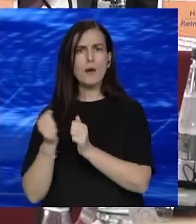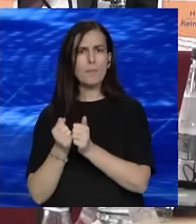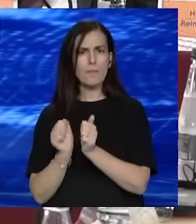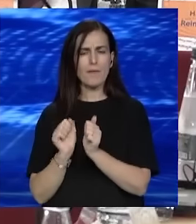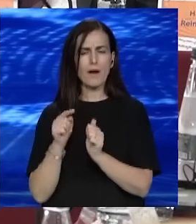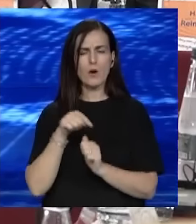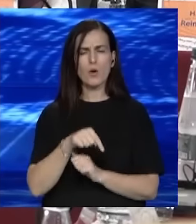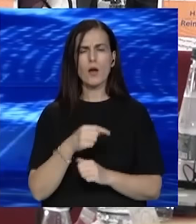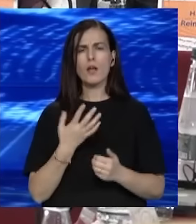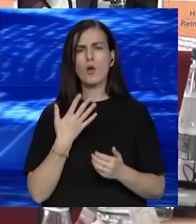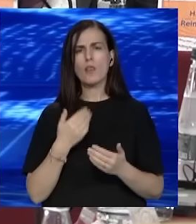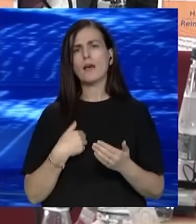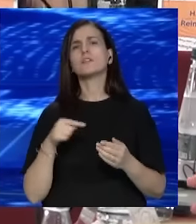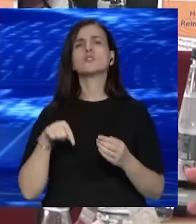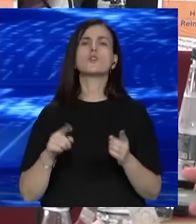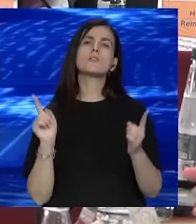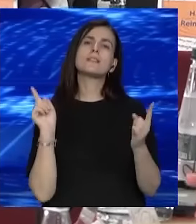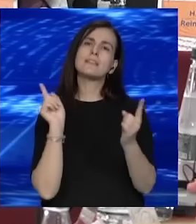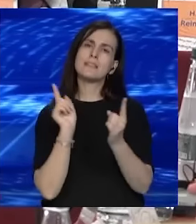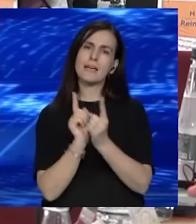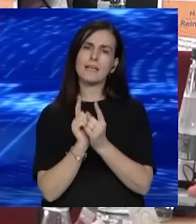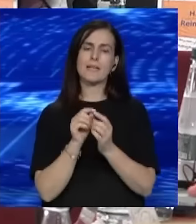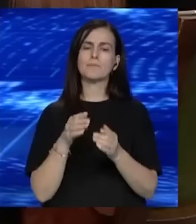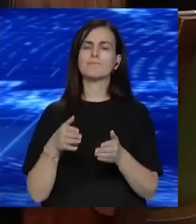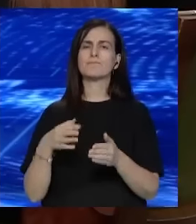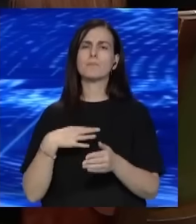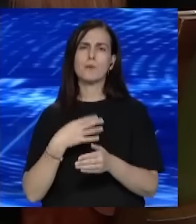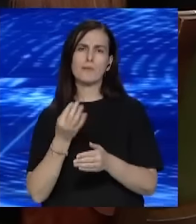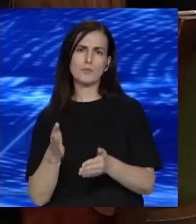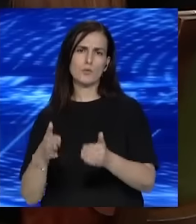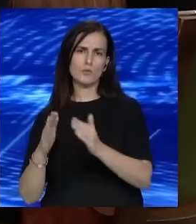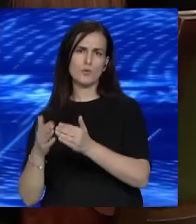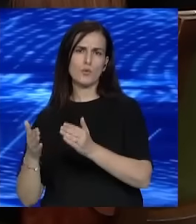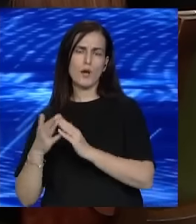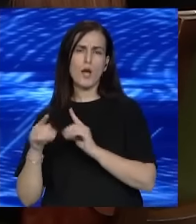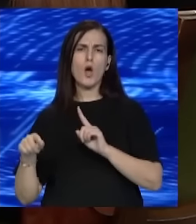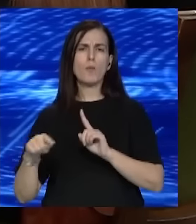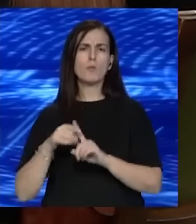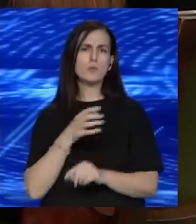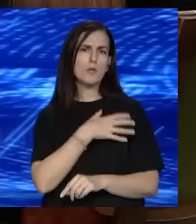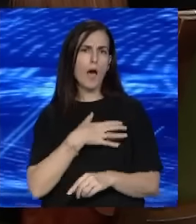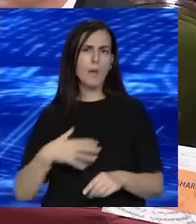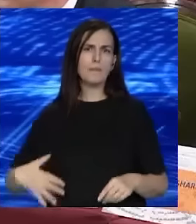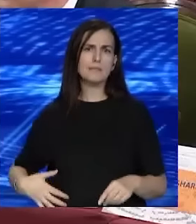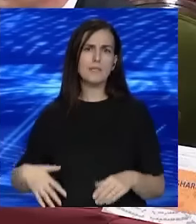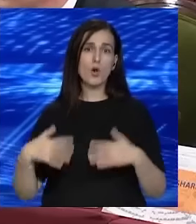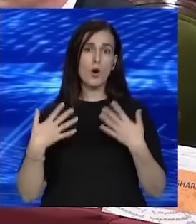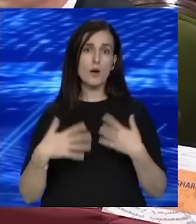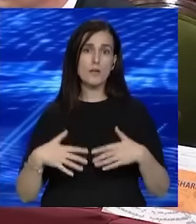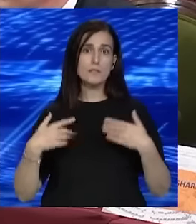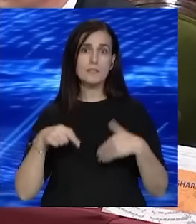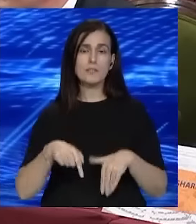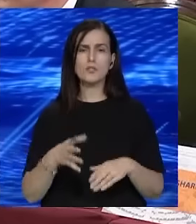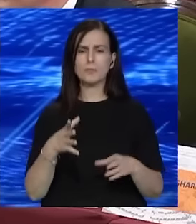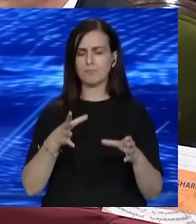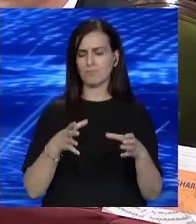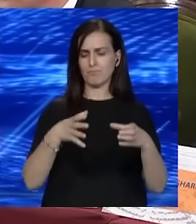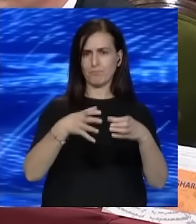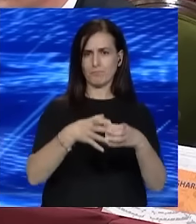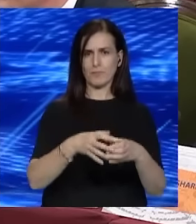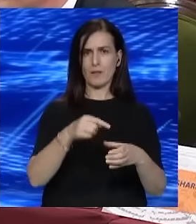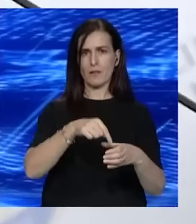Kuvendit Elisa Spiropali gjatë një takimi me krerët e institucioneve të pavarura dhe ambasadorët e vendeve më të rëndësishme, ftoi opozitën që të bëhet pjesë e këtij